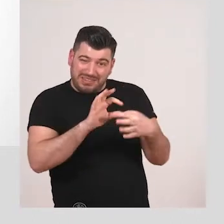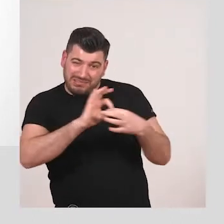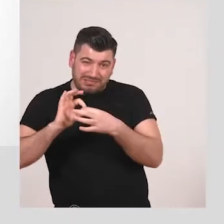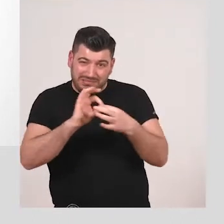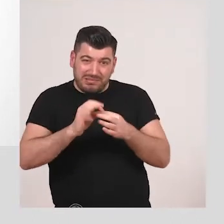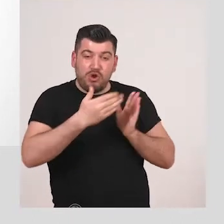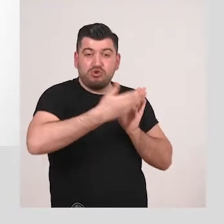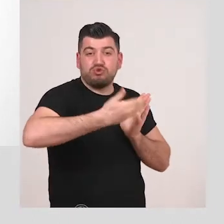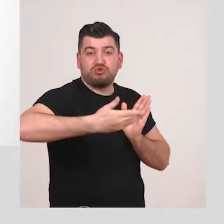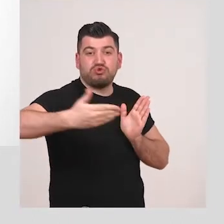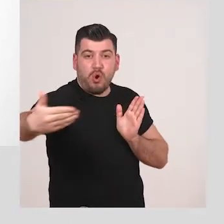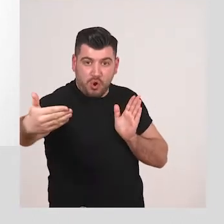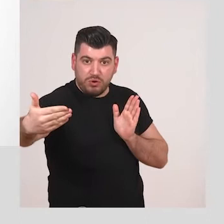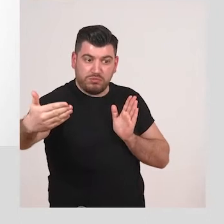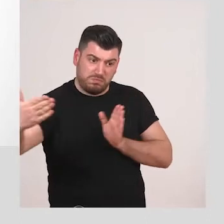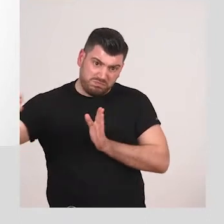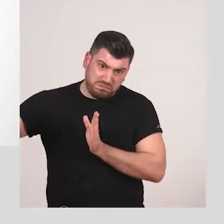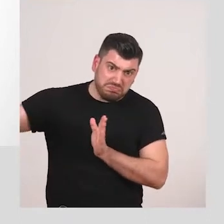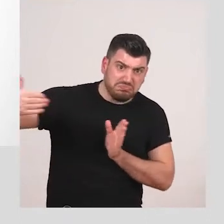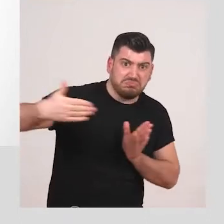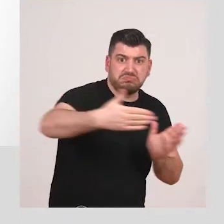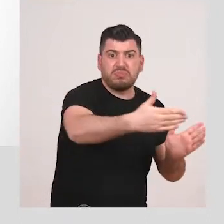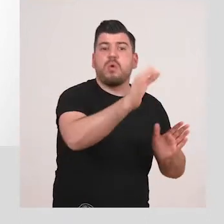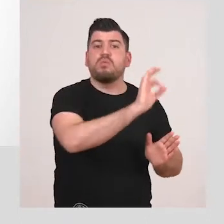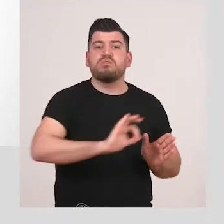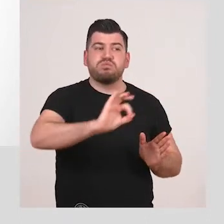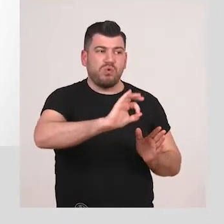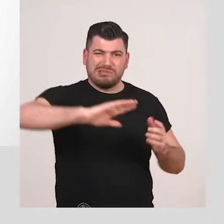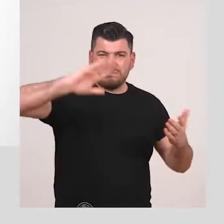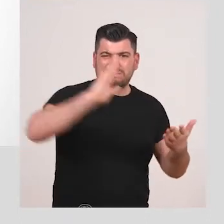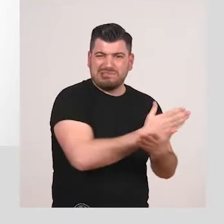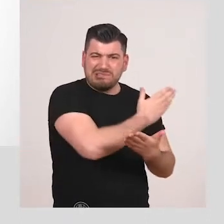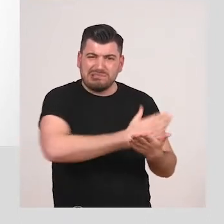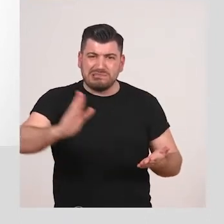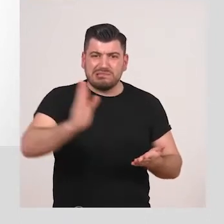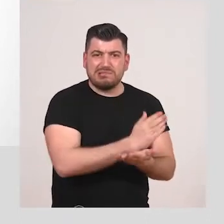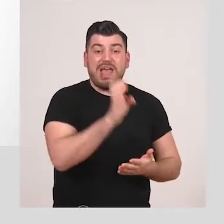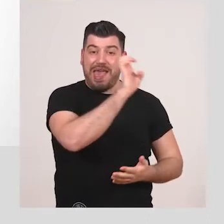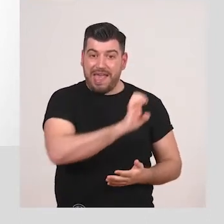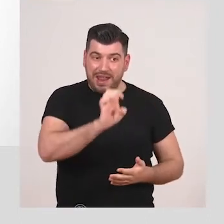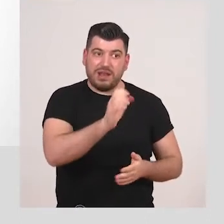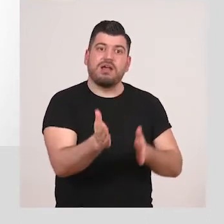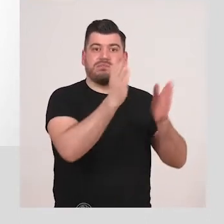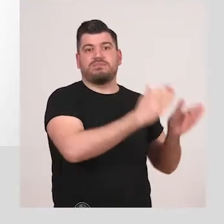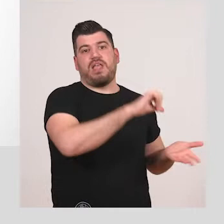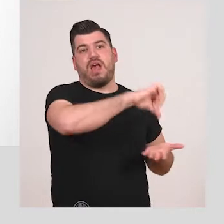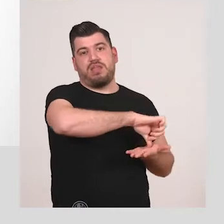σιγά κατεβαίνουν για να προκαλέσουν καταστροφή κυρίως στην Ερέτρια και μετά στην